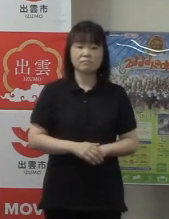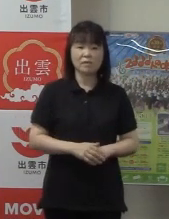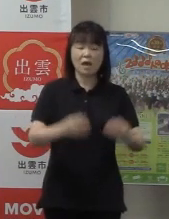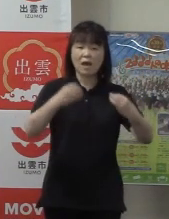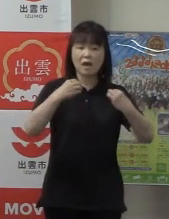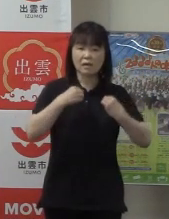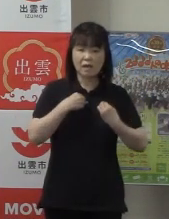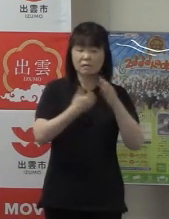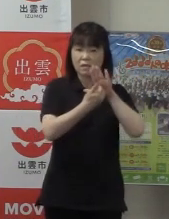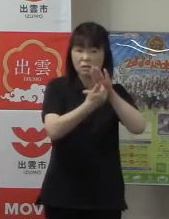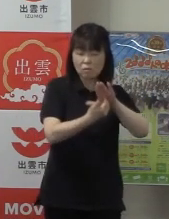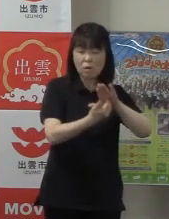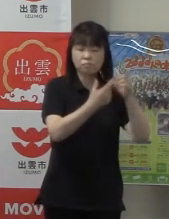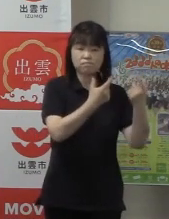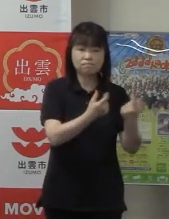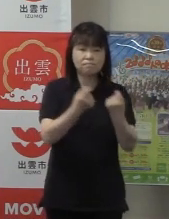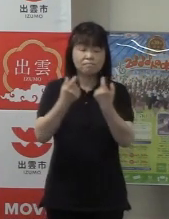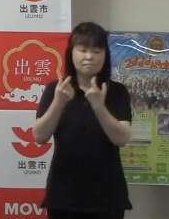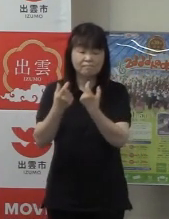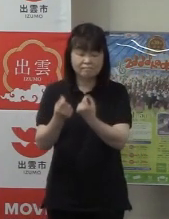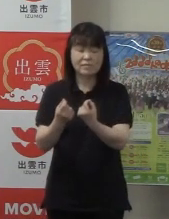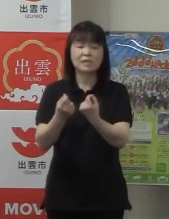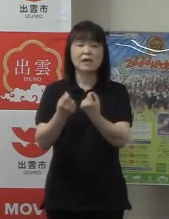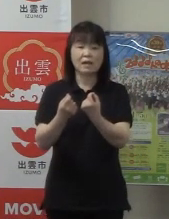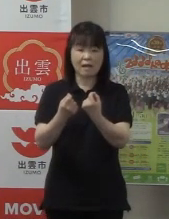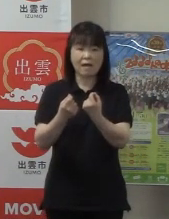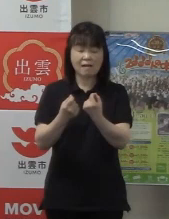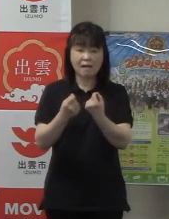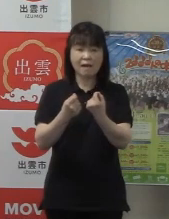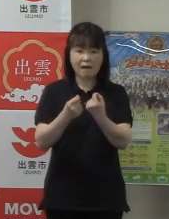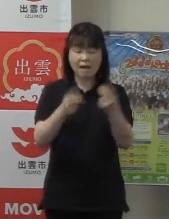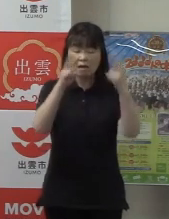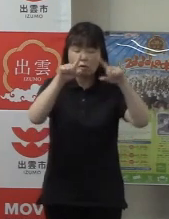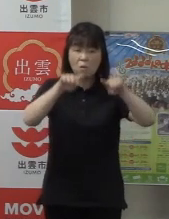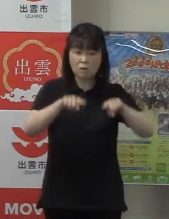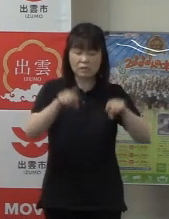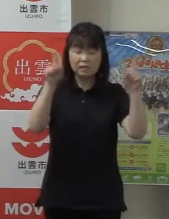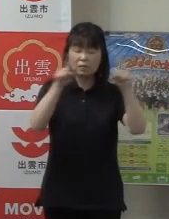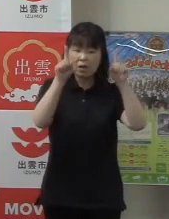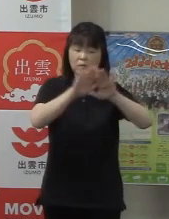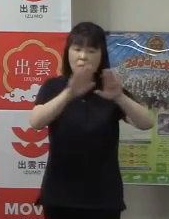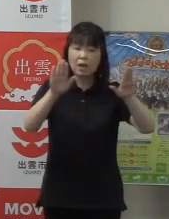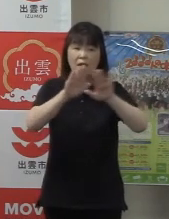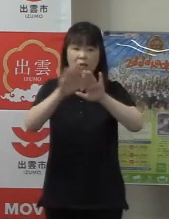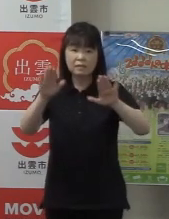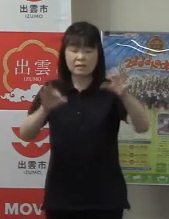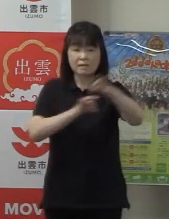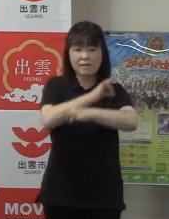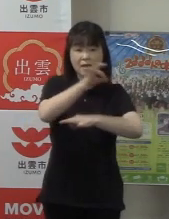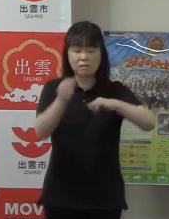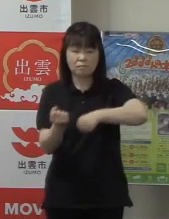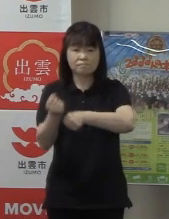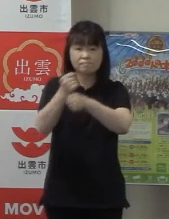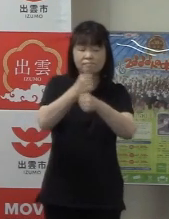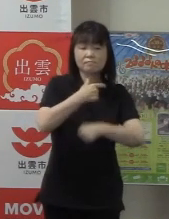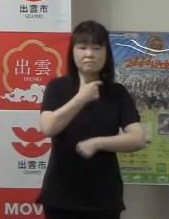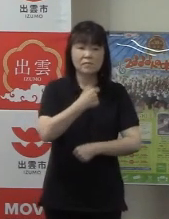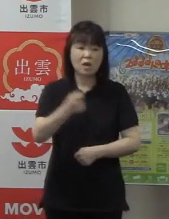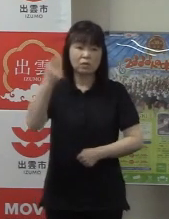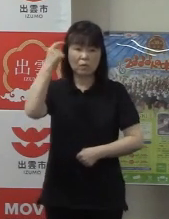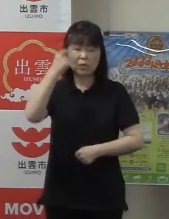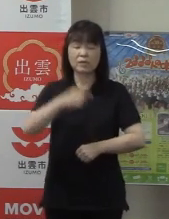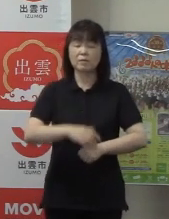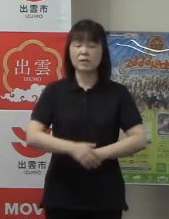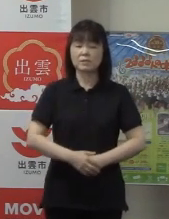症対策をしっかりと取りながら開催し、経済を回していける状況にしていきたいと考えております